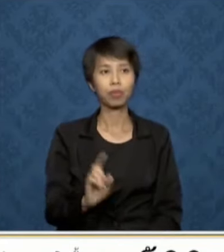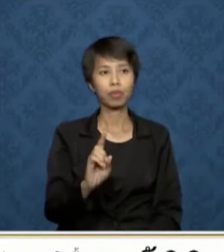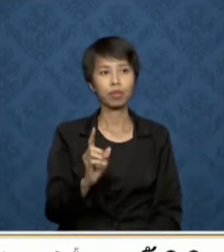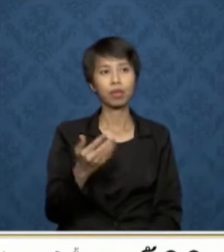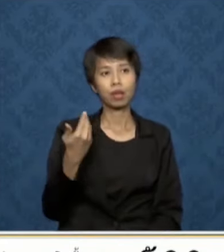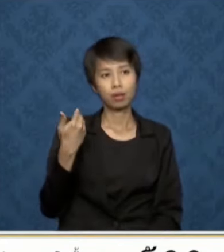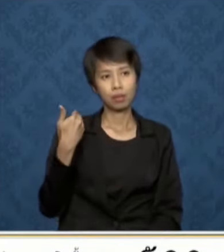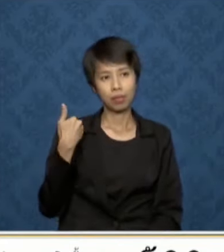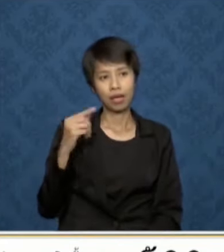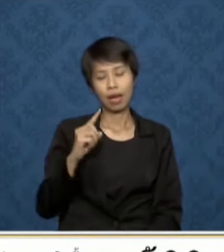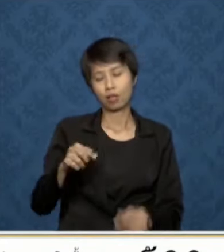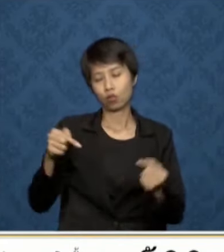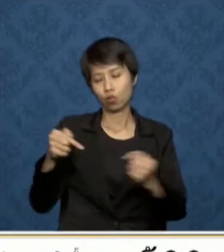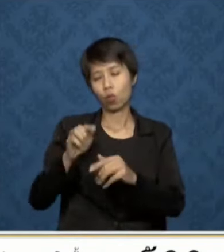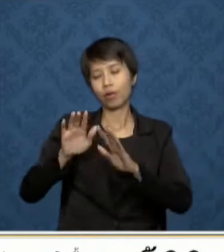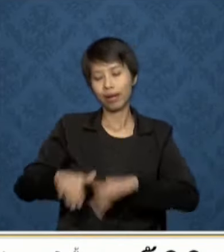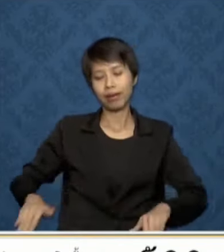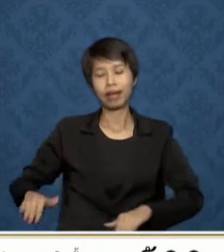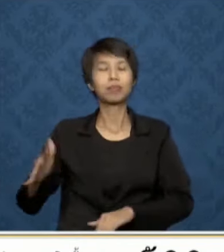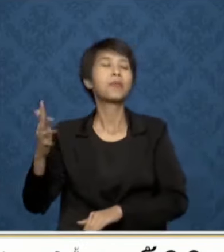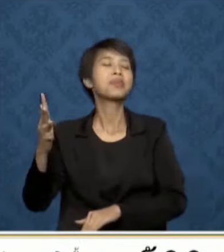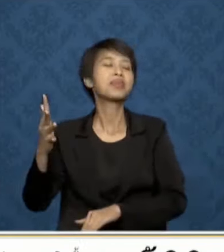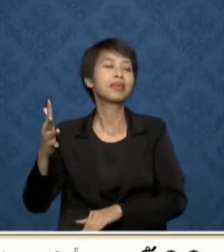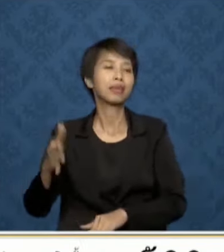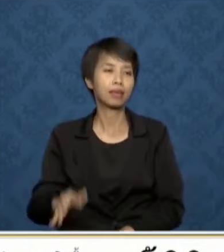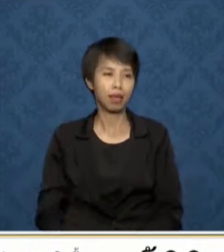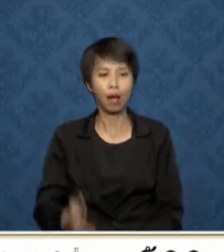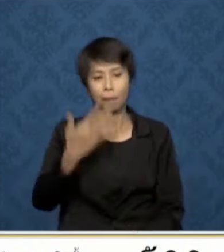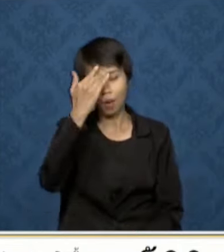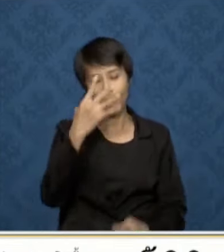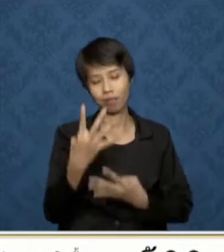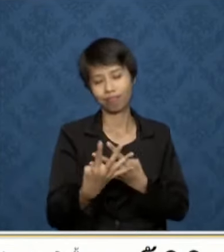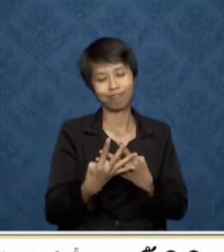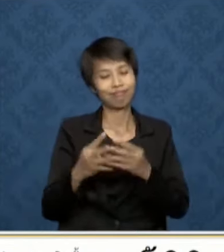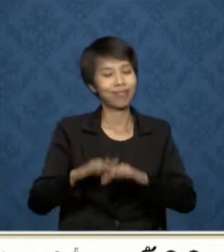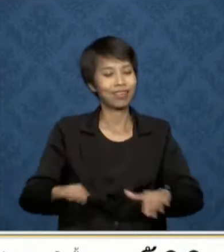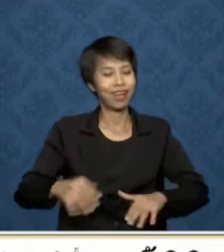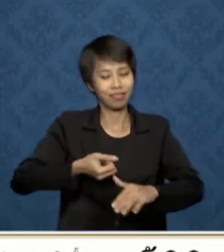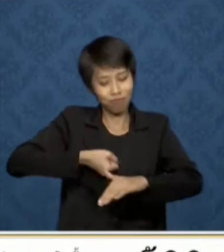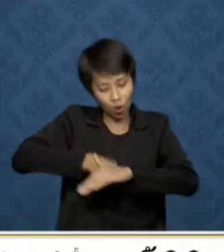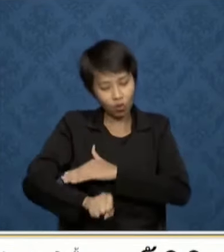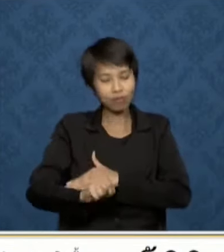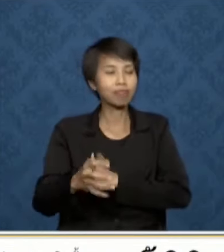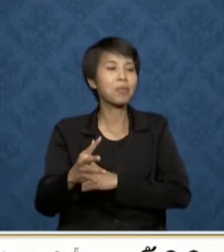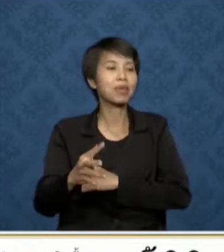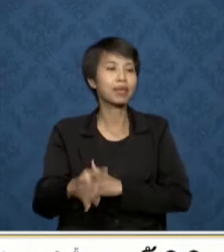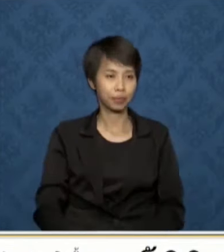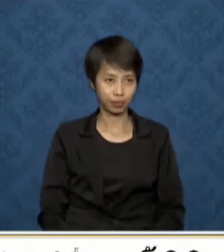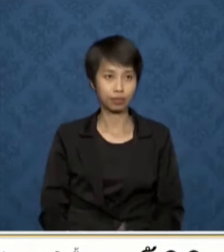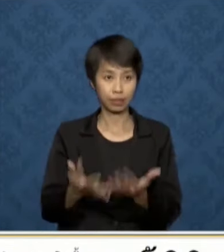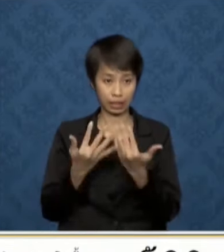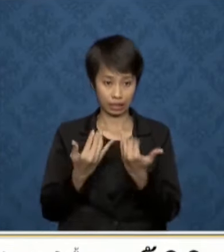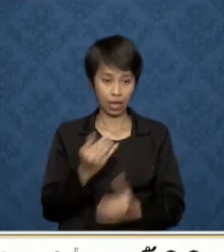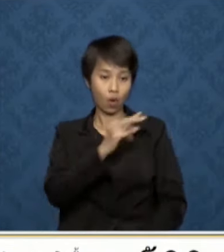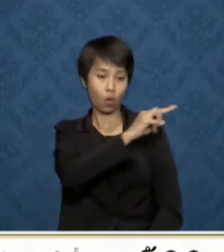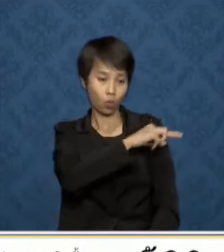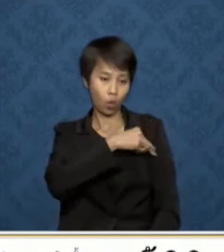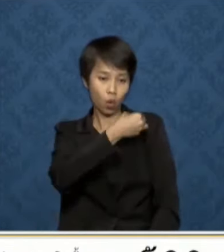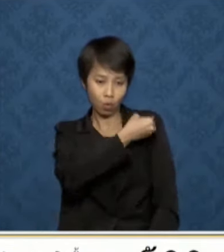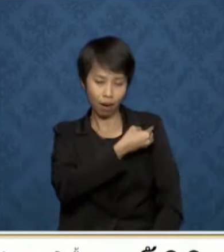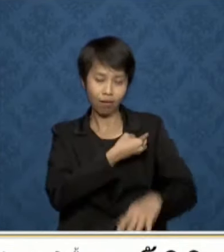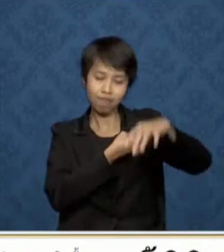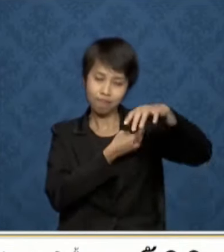รกตเขเรีกสสันเมตรเด็ใช่ไทาน แตไม่มวดเด็ก พรัชธัไมมเด็กเพรนั้นเรีกวสัษาพขรงพลรธันเี่เปโพยาบาระดับ